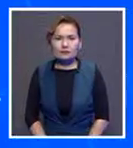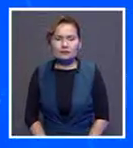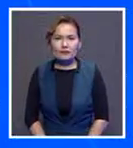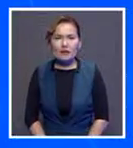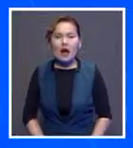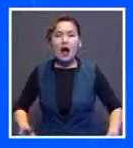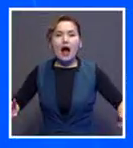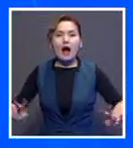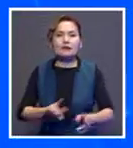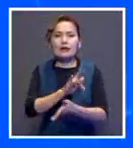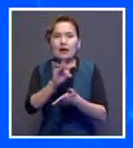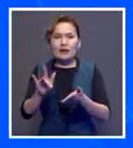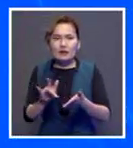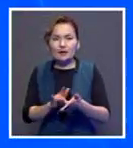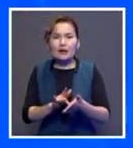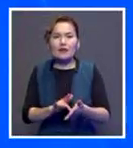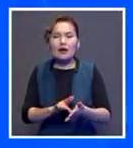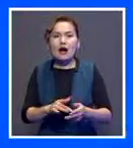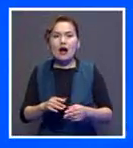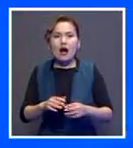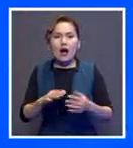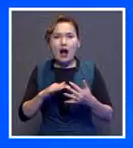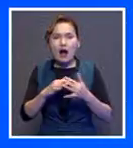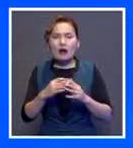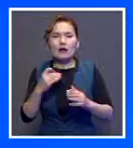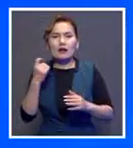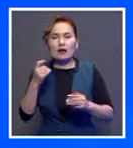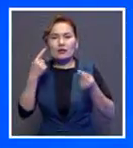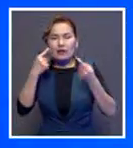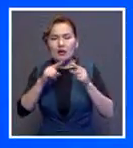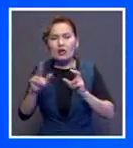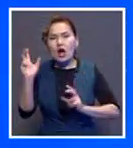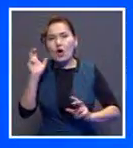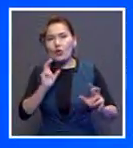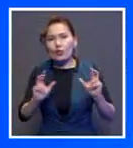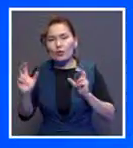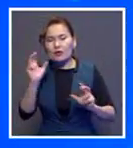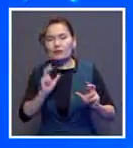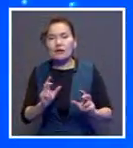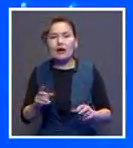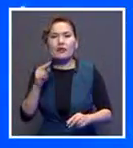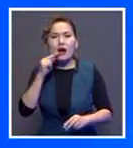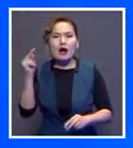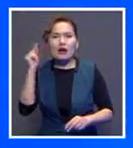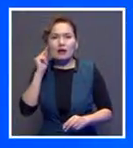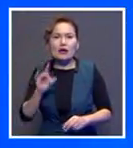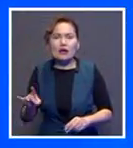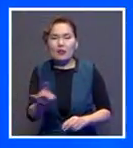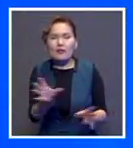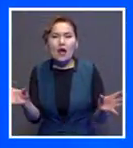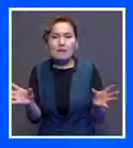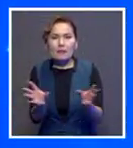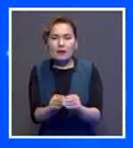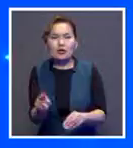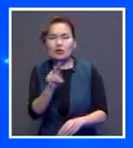Ел жаңалығын оралайық. Астанадағы агротехникалық университеттің ғалымдары қытайлық әріптестермен бірігіп, өнімділігі 5 есе жоғары картоп